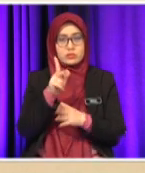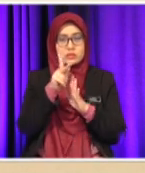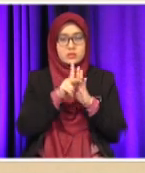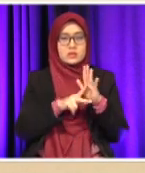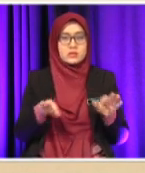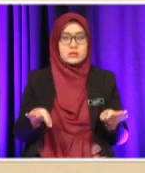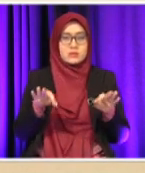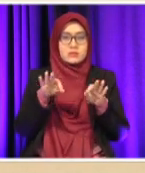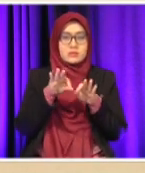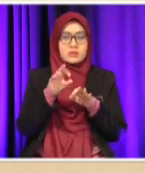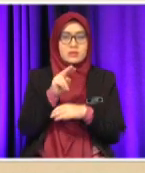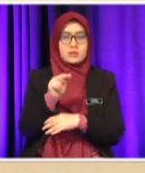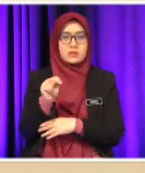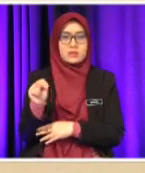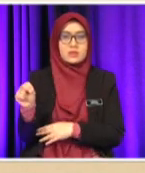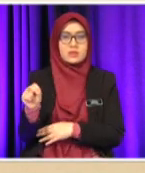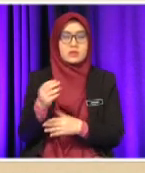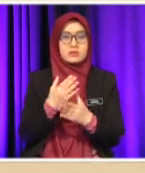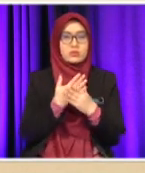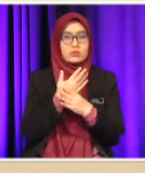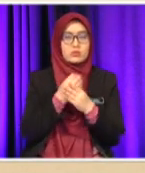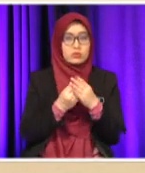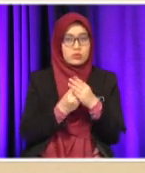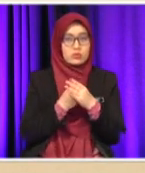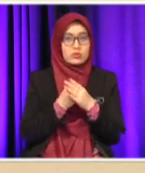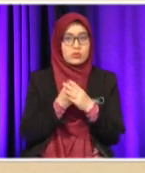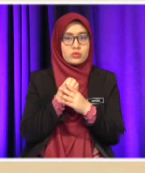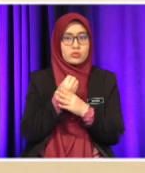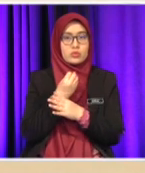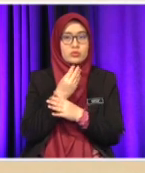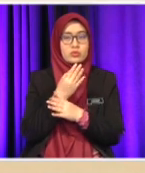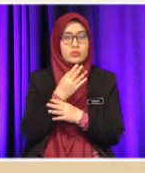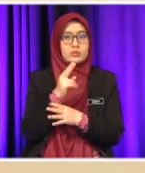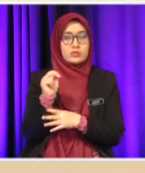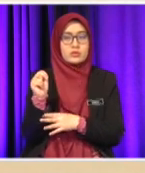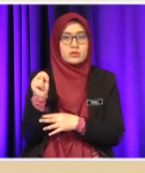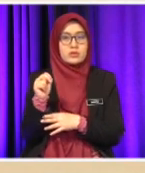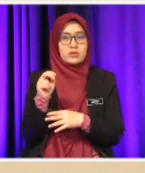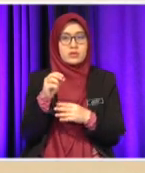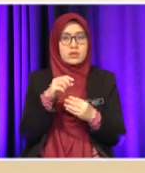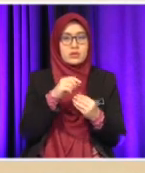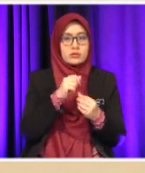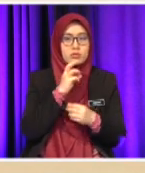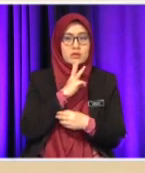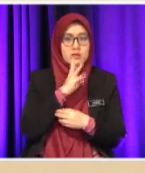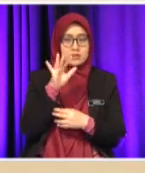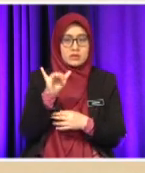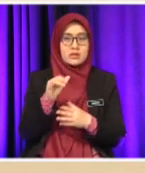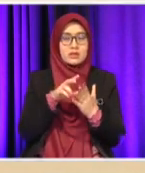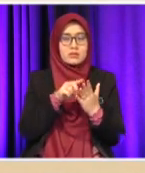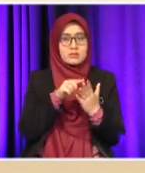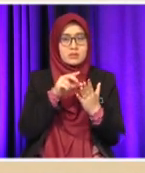yang dipilih kemudian cadangkan empat bahan dan peralatan yang boleh digunakan untuk menanam tumbuhan Pati Seperti